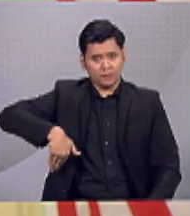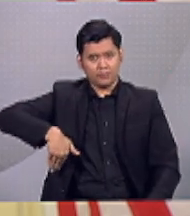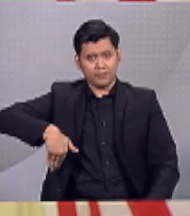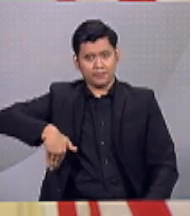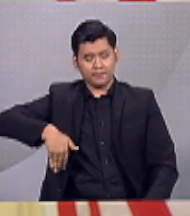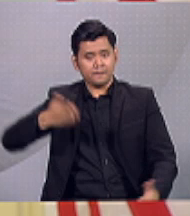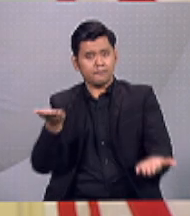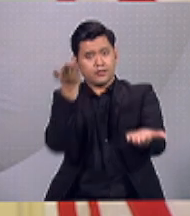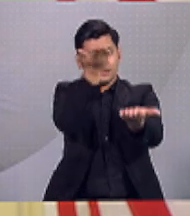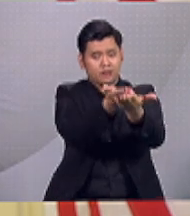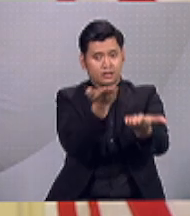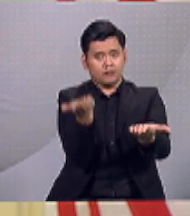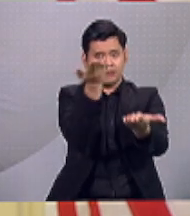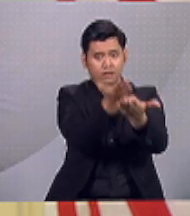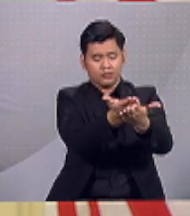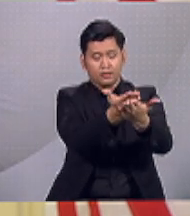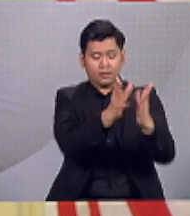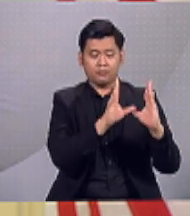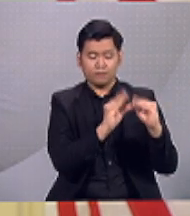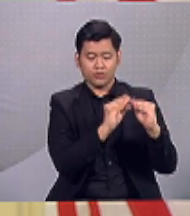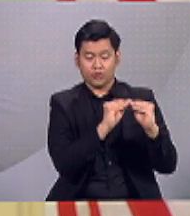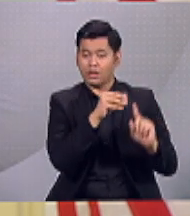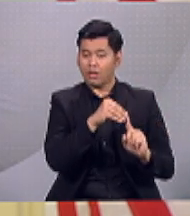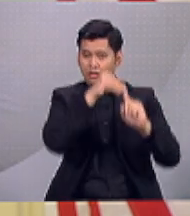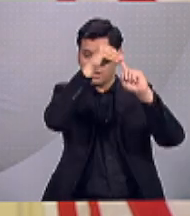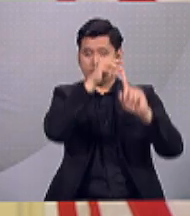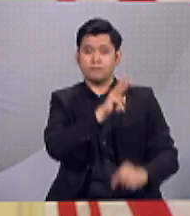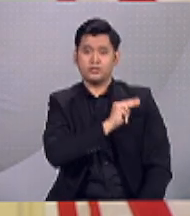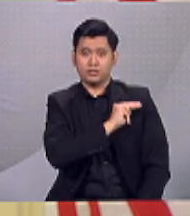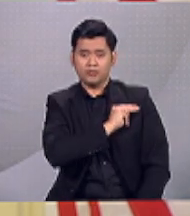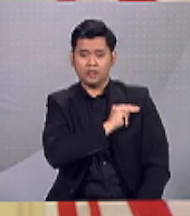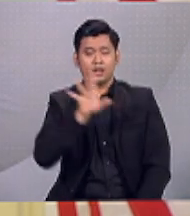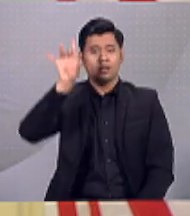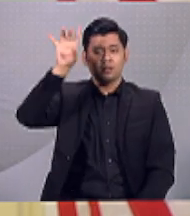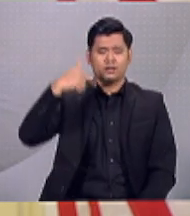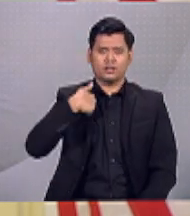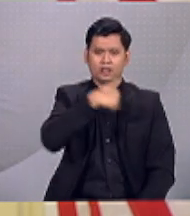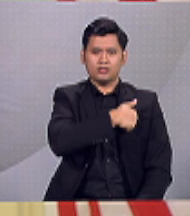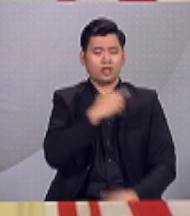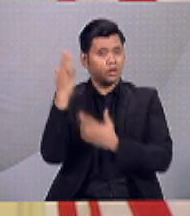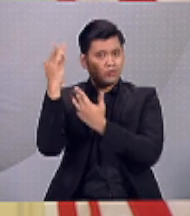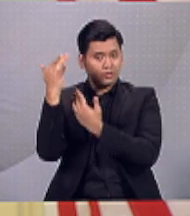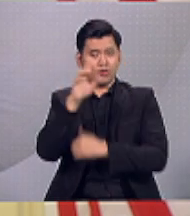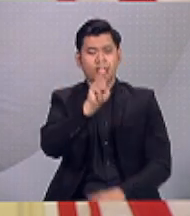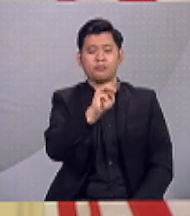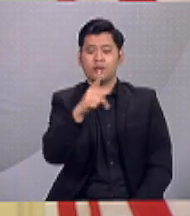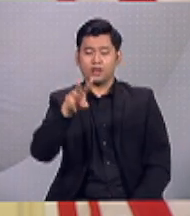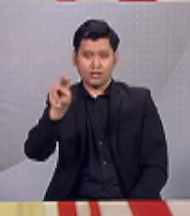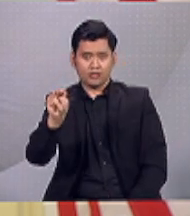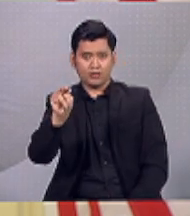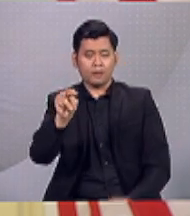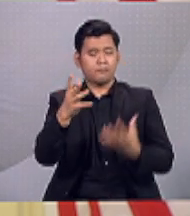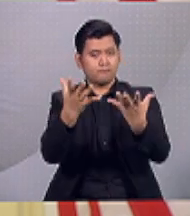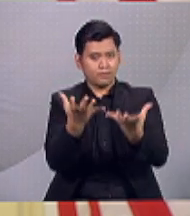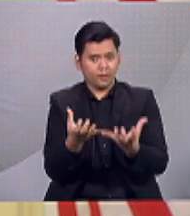di dalam mesyuarat khas menteri-menteri. InsyaAllah kita menunggu daripada MKN untuk